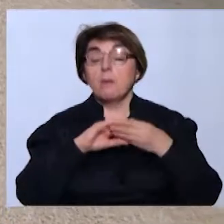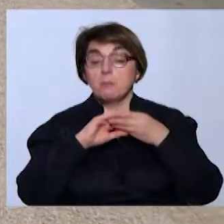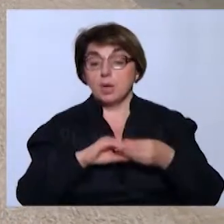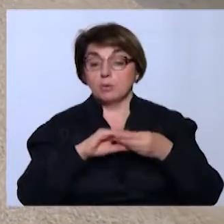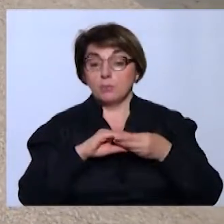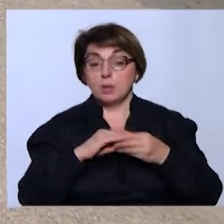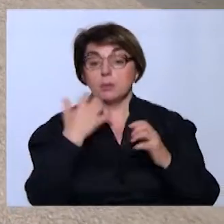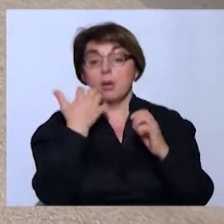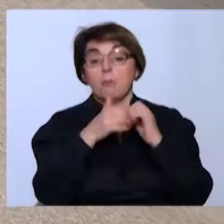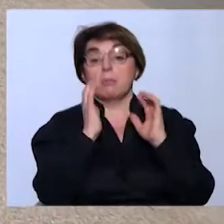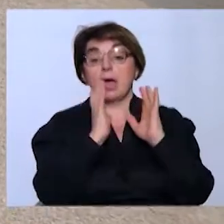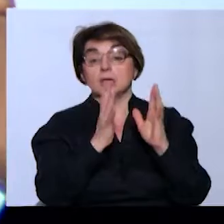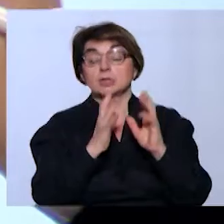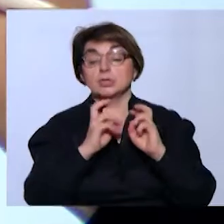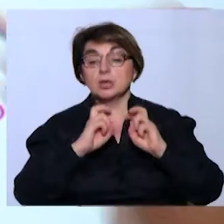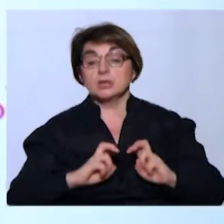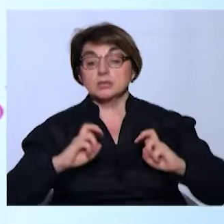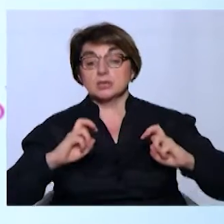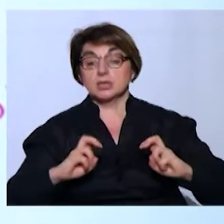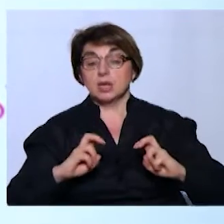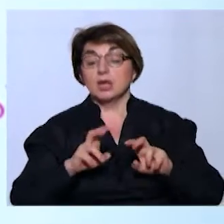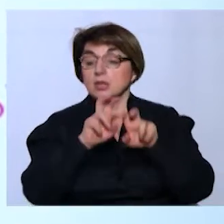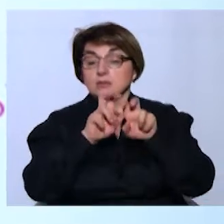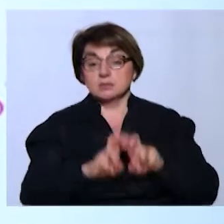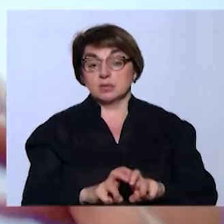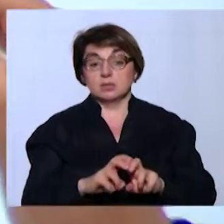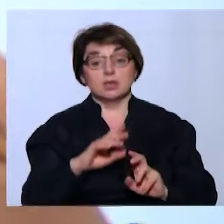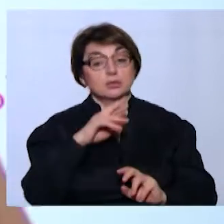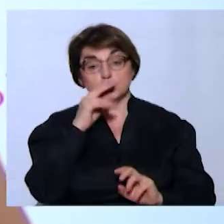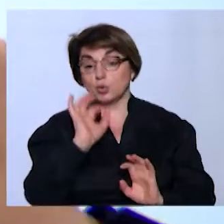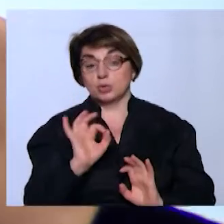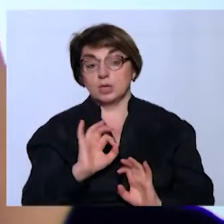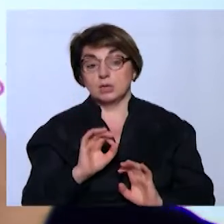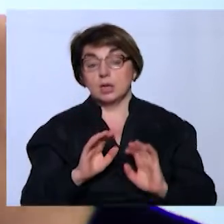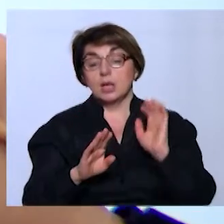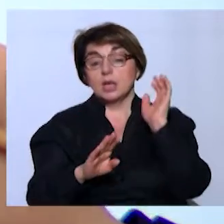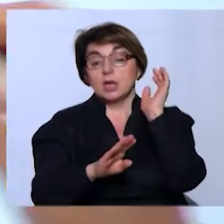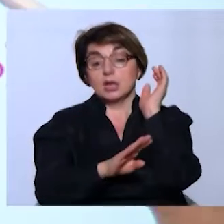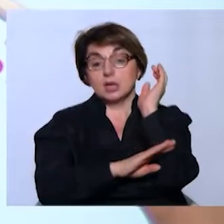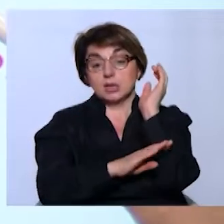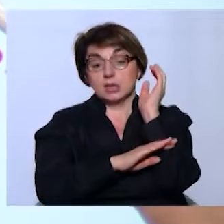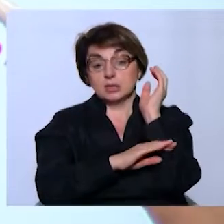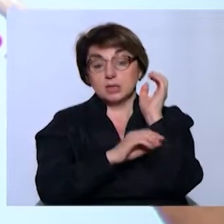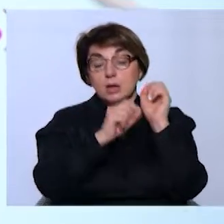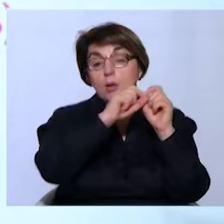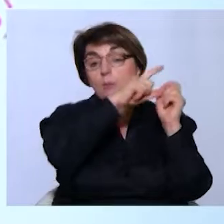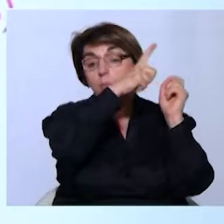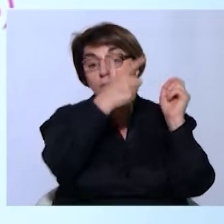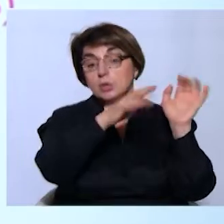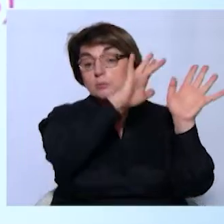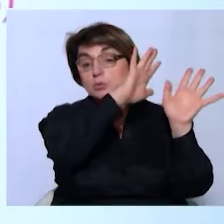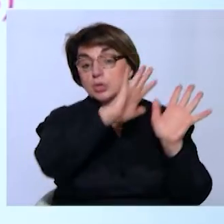Მეგობრები, პარკში სხედან. Ზიან არასწორია ბავშვებო. Ხიდან ფოთლები ჩამოცივდნენ